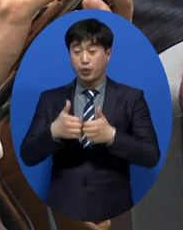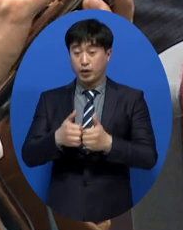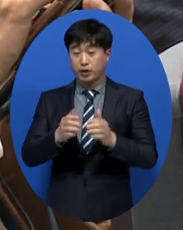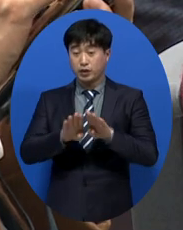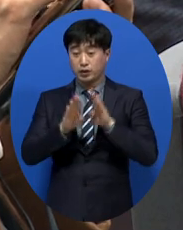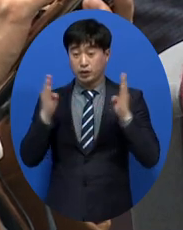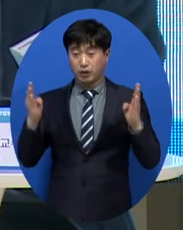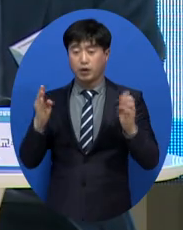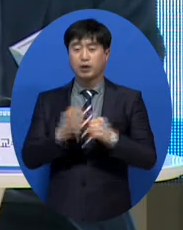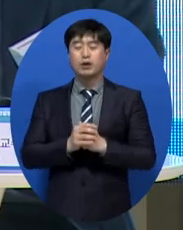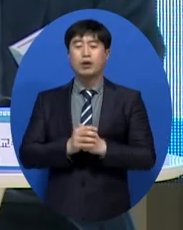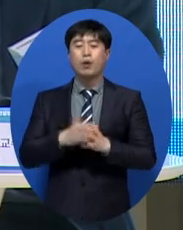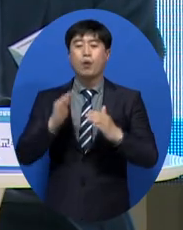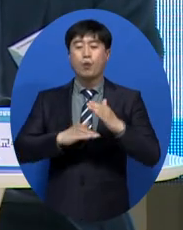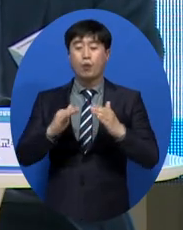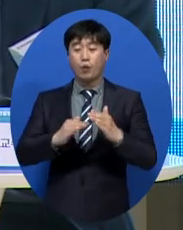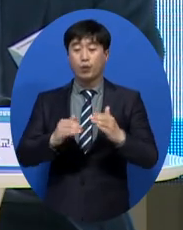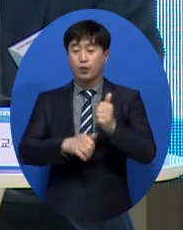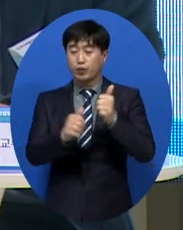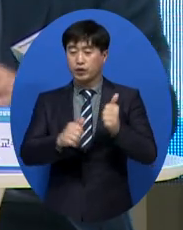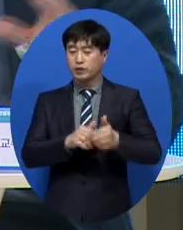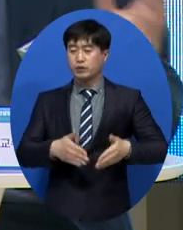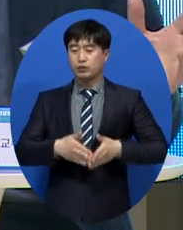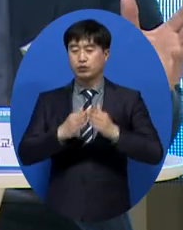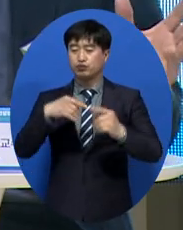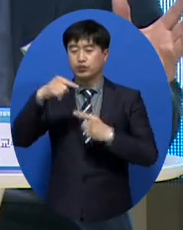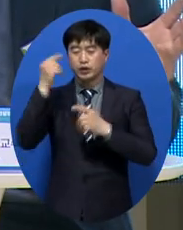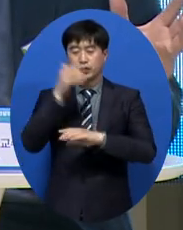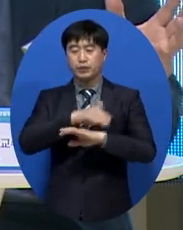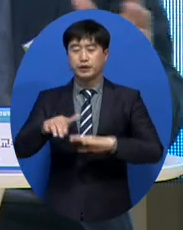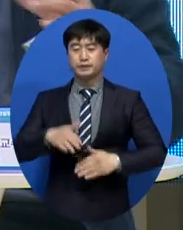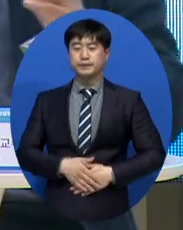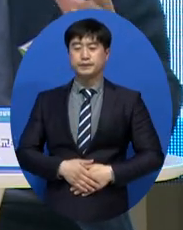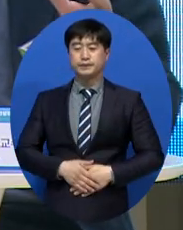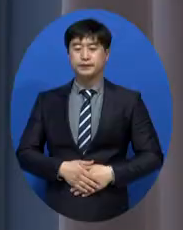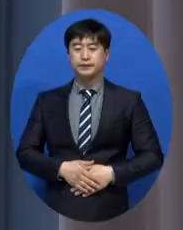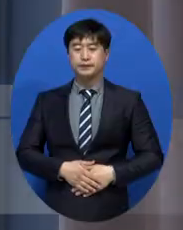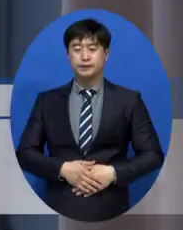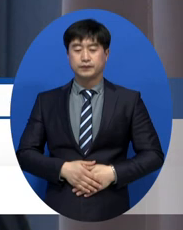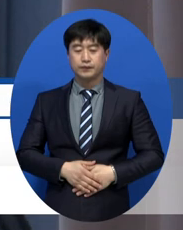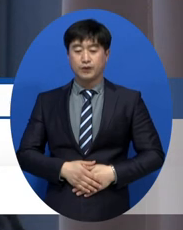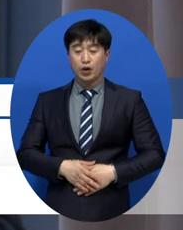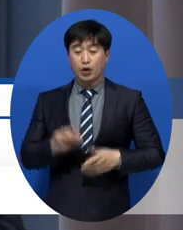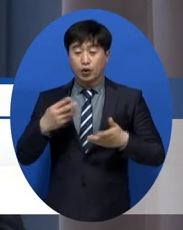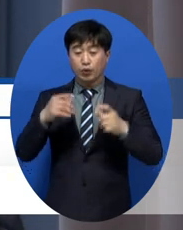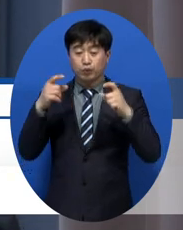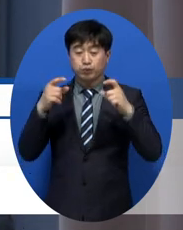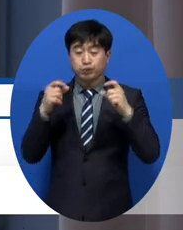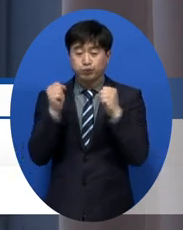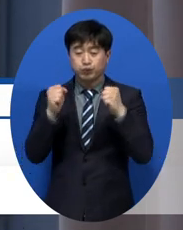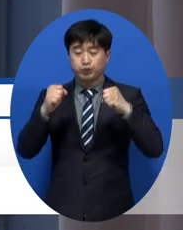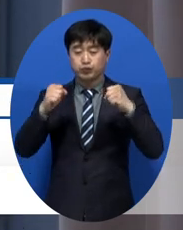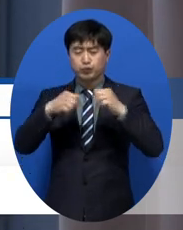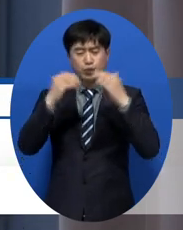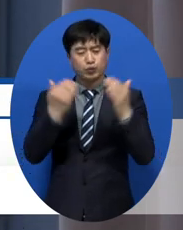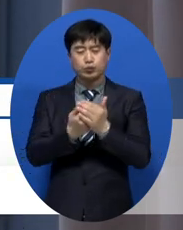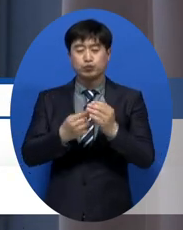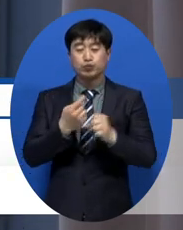토론회를 개최하고 공론화위원회를 구성하고 운영할 계획입니다. 단지 경기 북부 전체뿐만